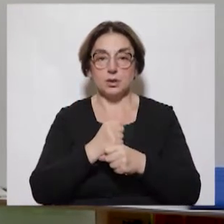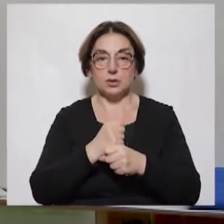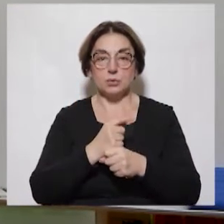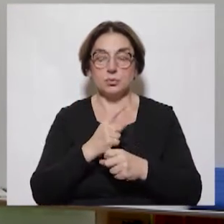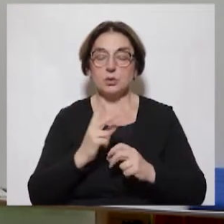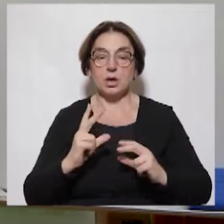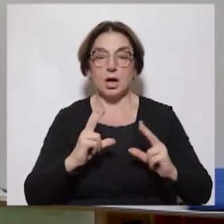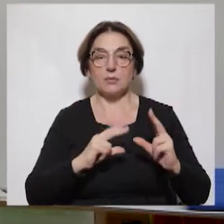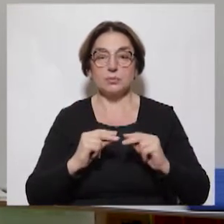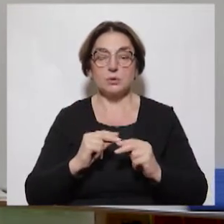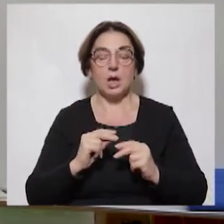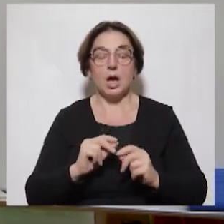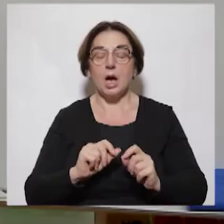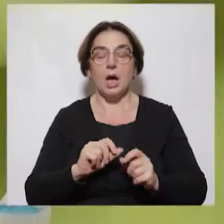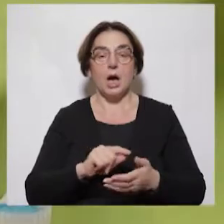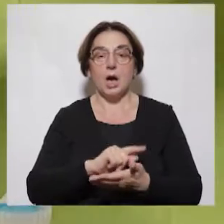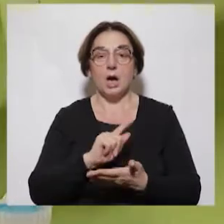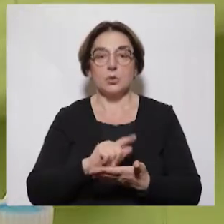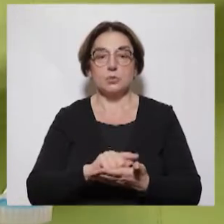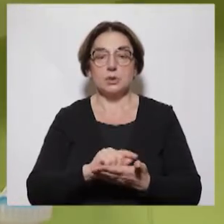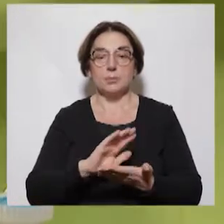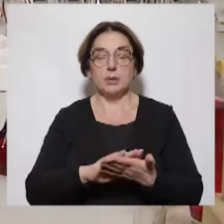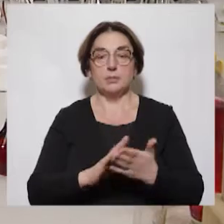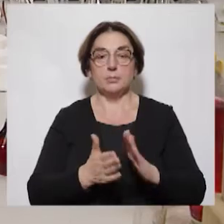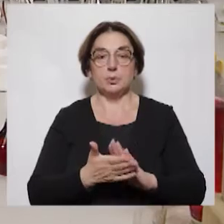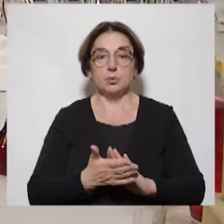უნდა გავითვალისწინოთ აუცილებელი პირობები.